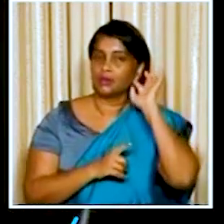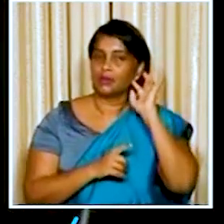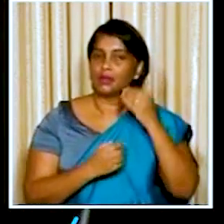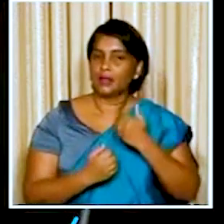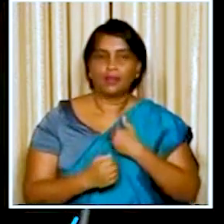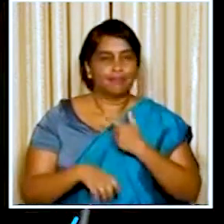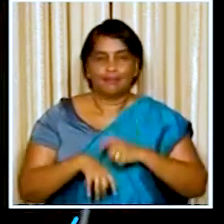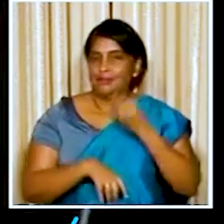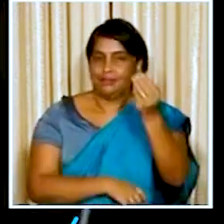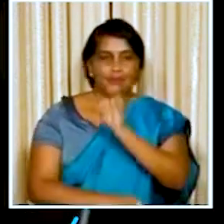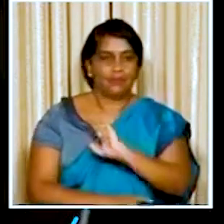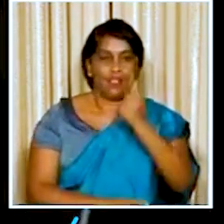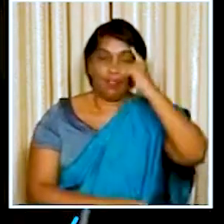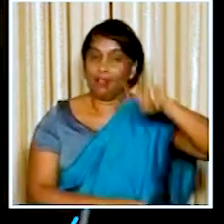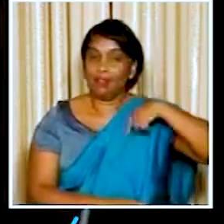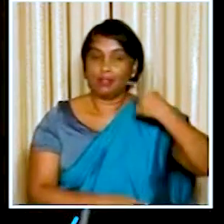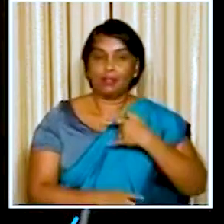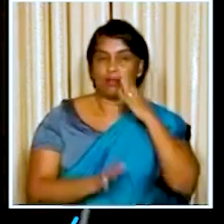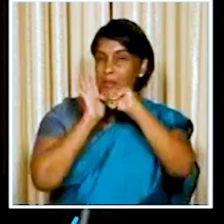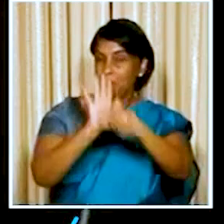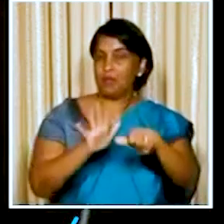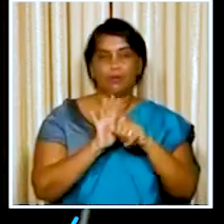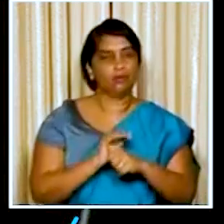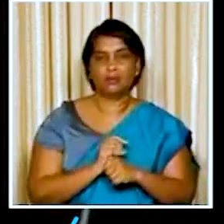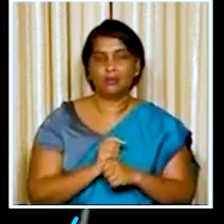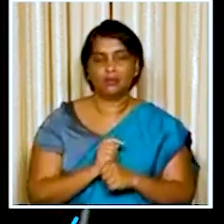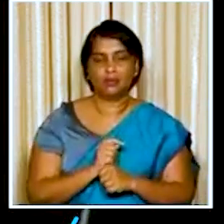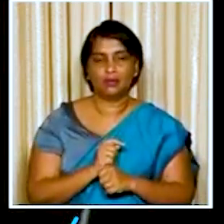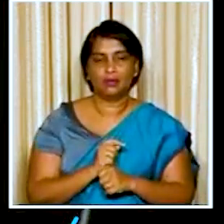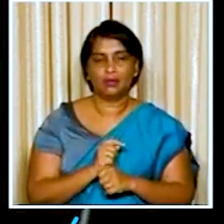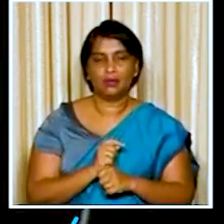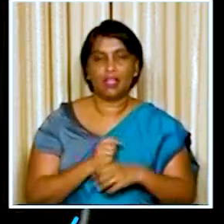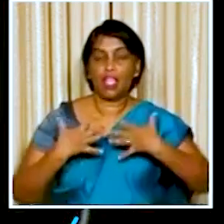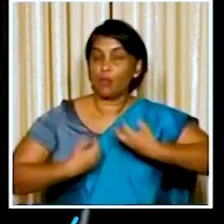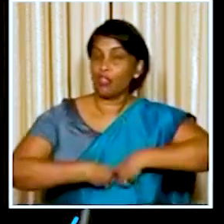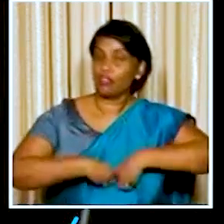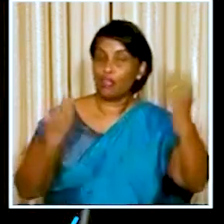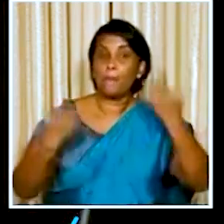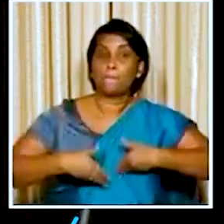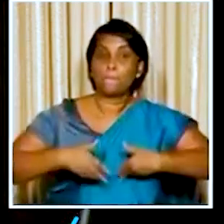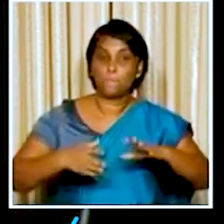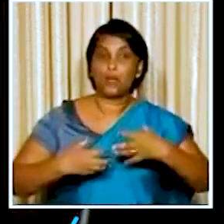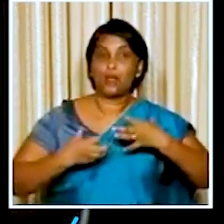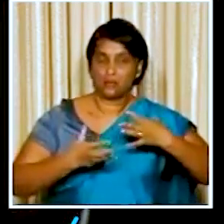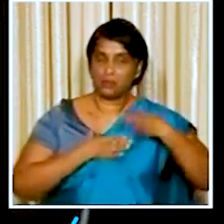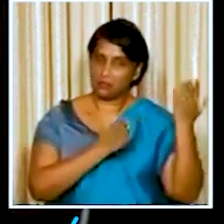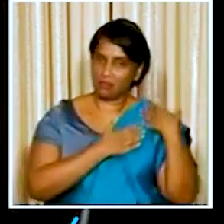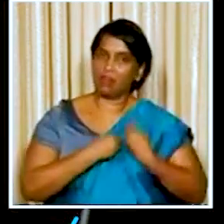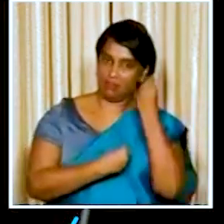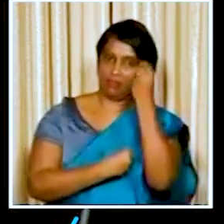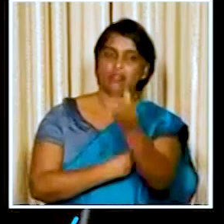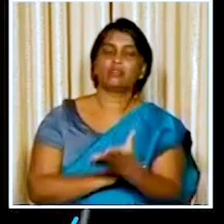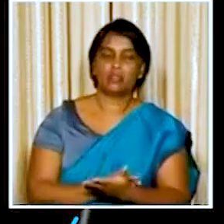මං ඉඩ දෙන්නේ නැහැ ඕන ඕන විදිහට දෙකක් අහස කරන්න ඕන ඔය ඇඳුම ගලවගෙන පාරට බහලා මේ සාරිය මම දෙන්නම් ඔබතුමාට